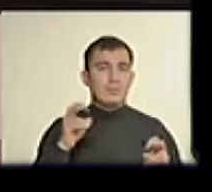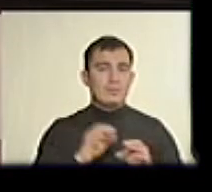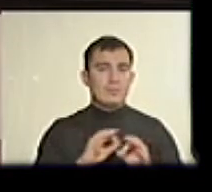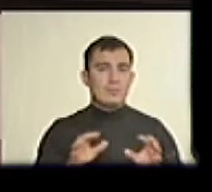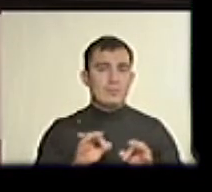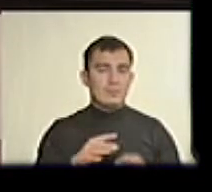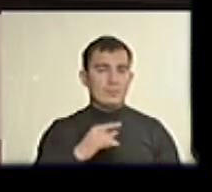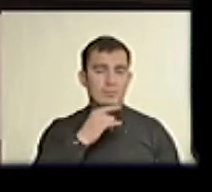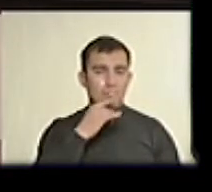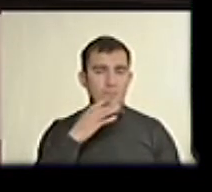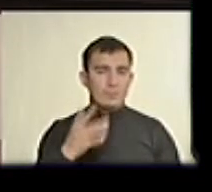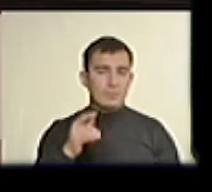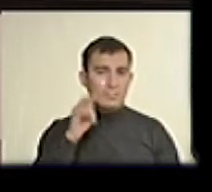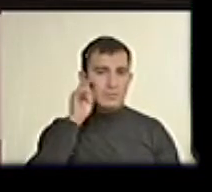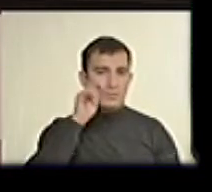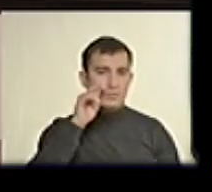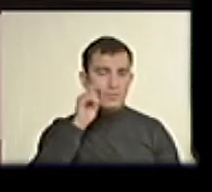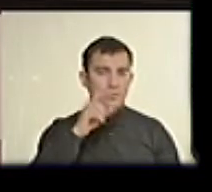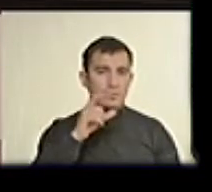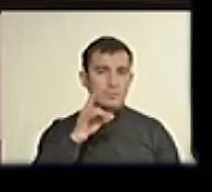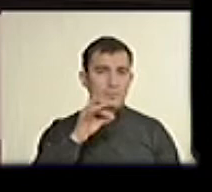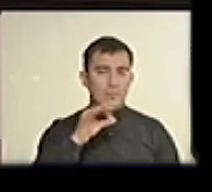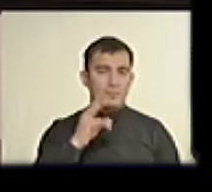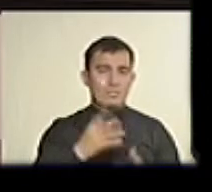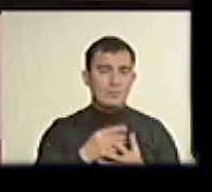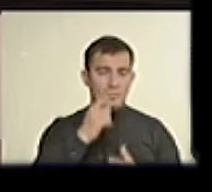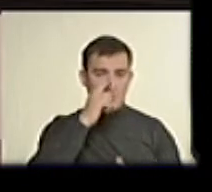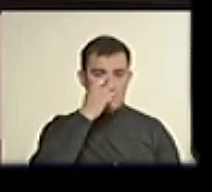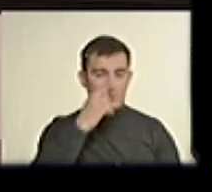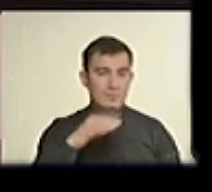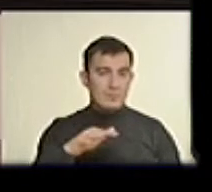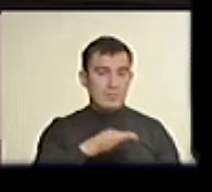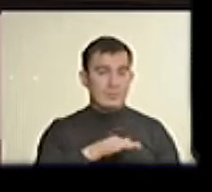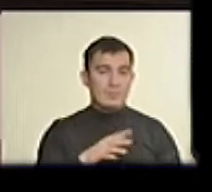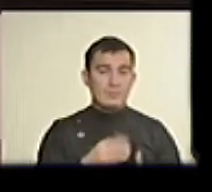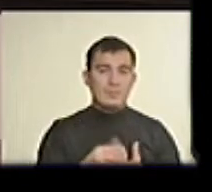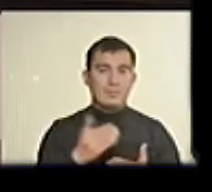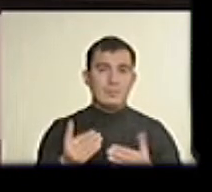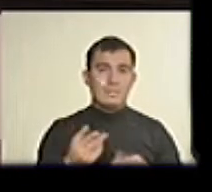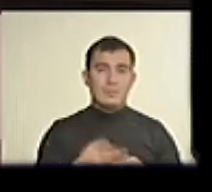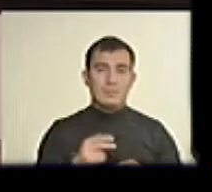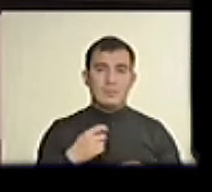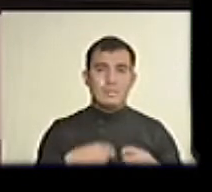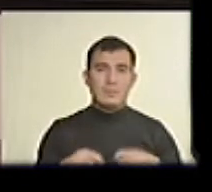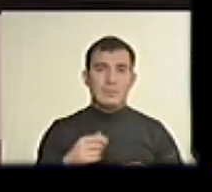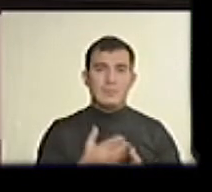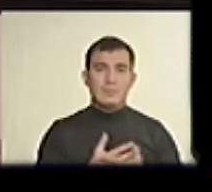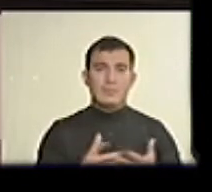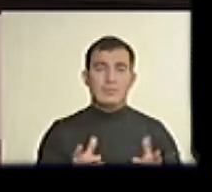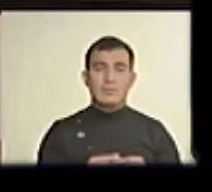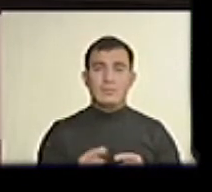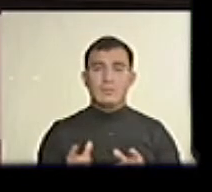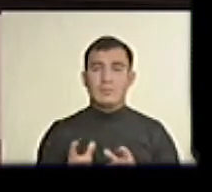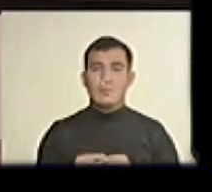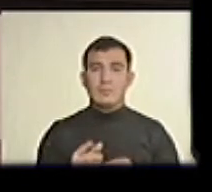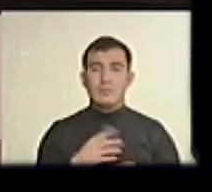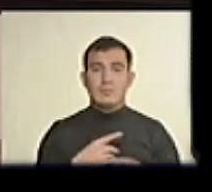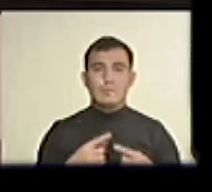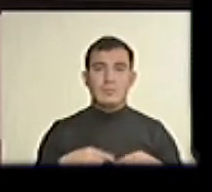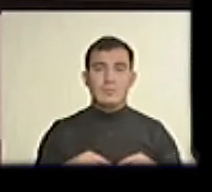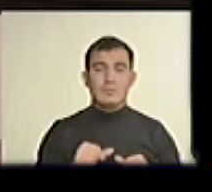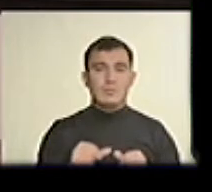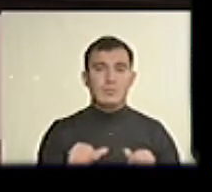asosan Rossiya, Xitoy, Eron va Hindiston bilan savdo aloqalarini olib borish bilan cheklanib qolgan edi bizning